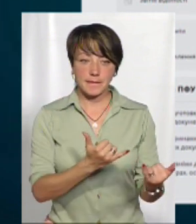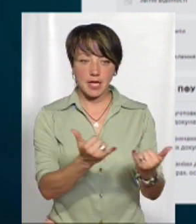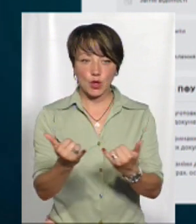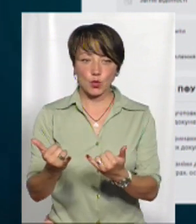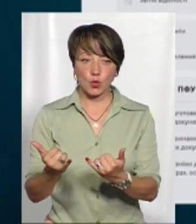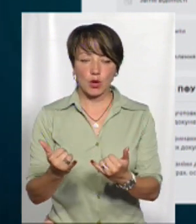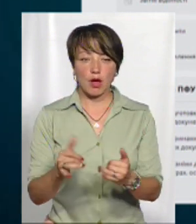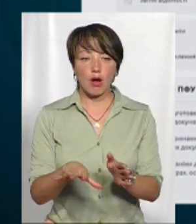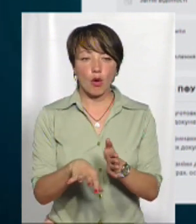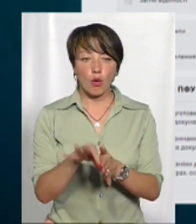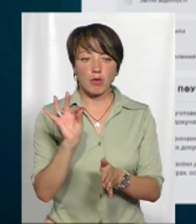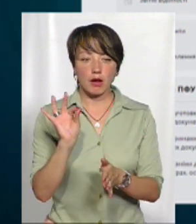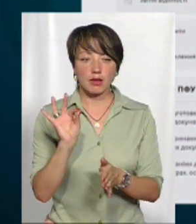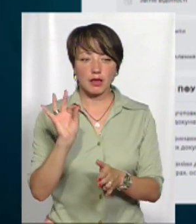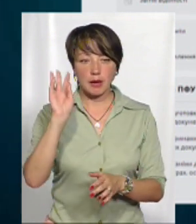обрала